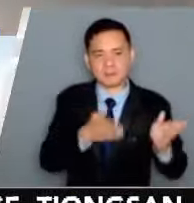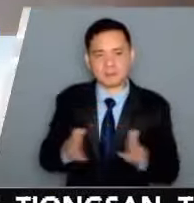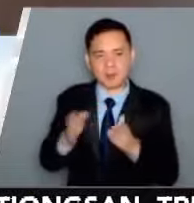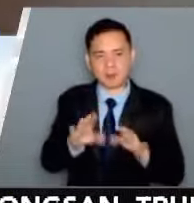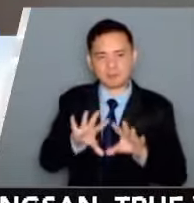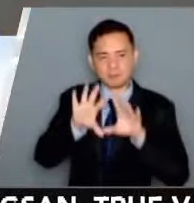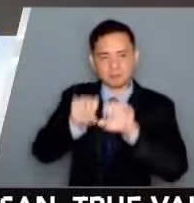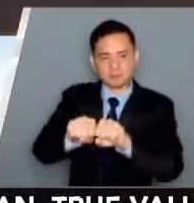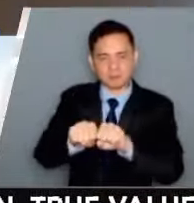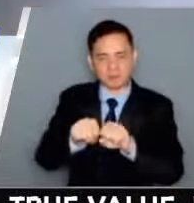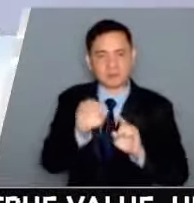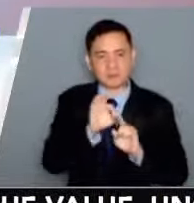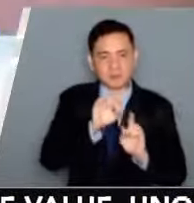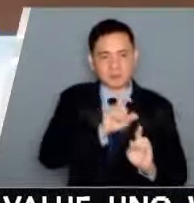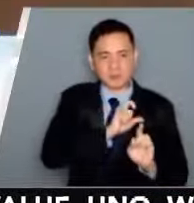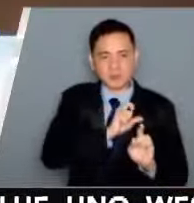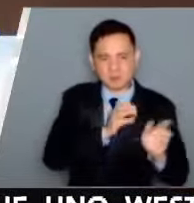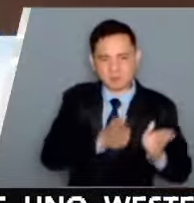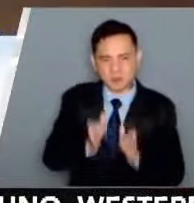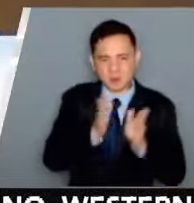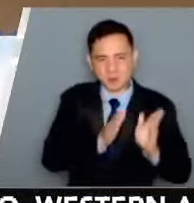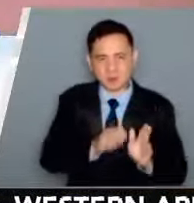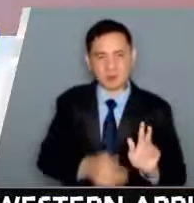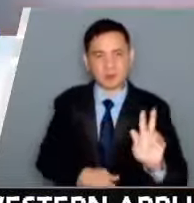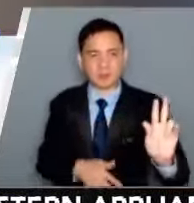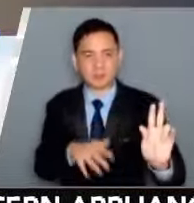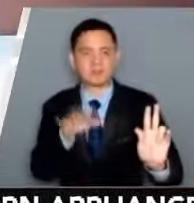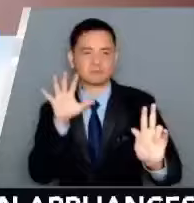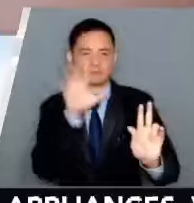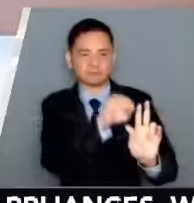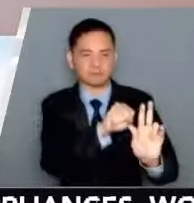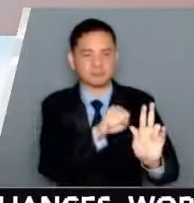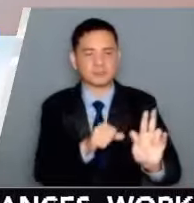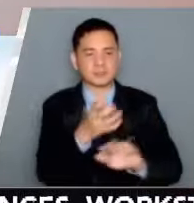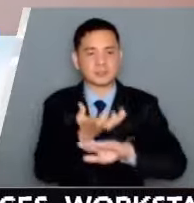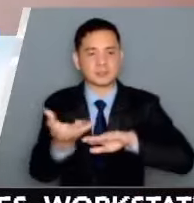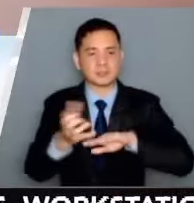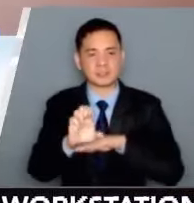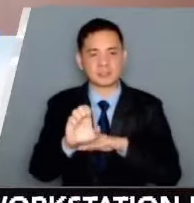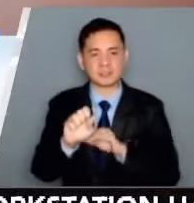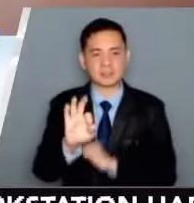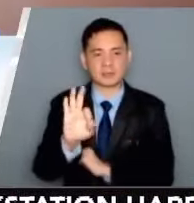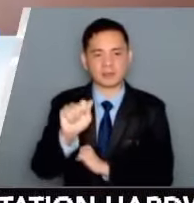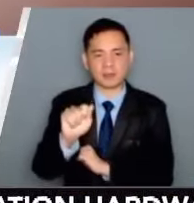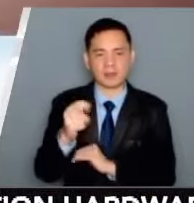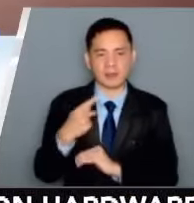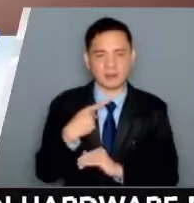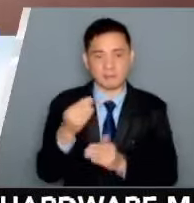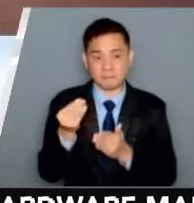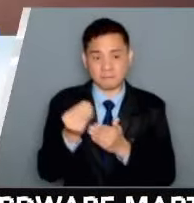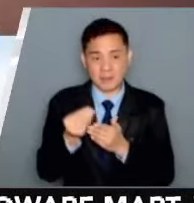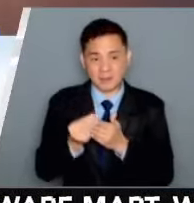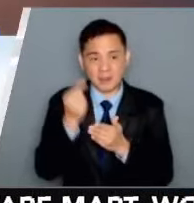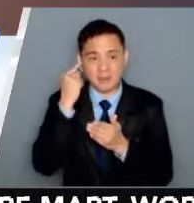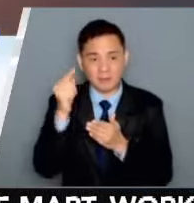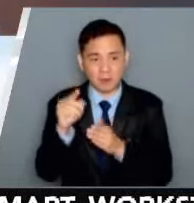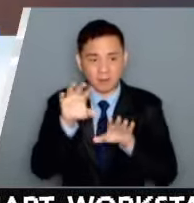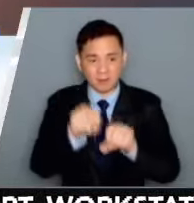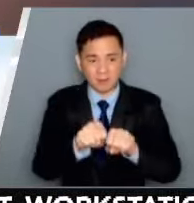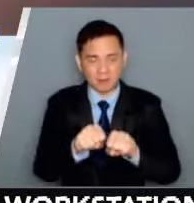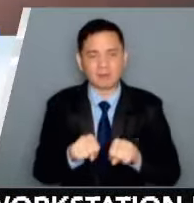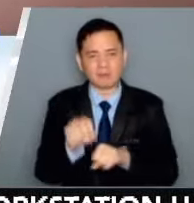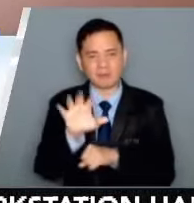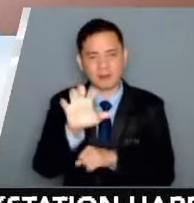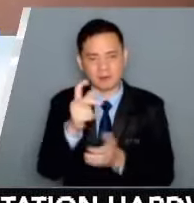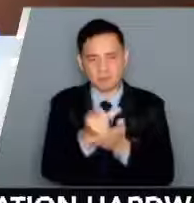unit inaresto ang tatlong suspek sa kasong estafa matapos tanggapin ang Mark money na php500,000 isang dating pulis umano